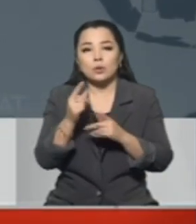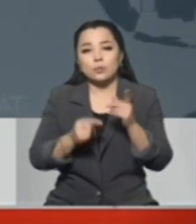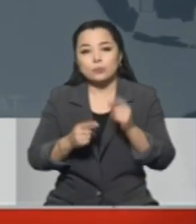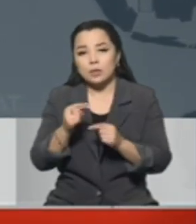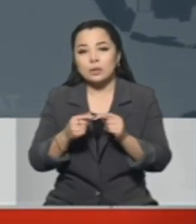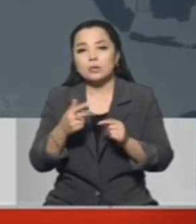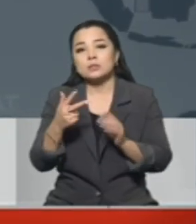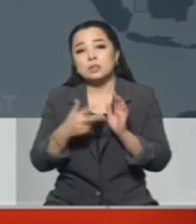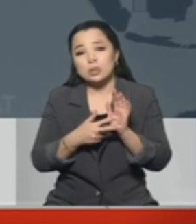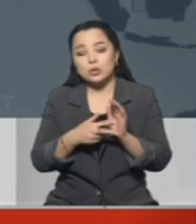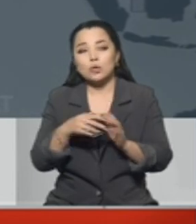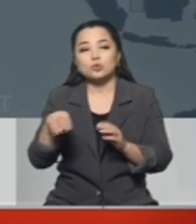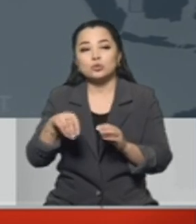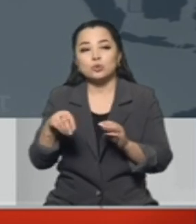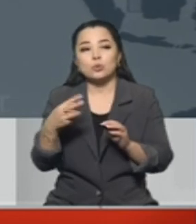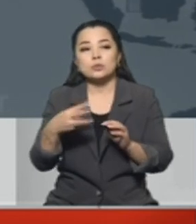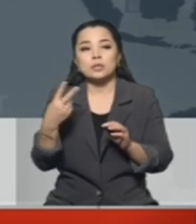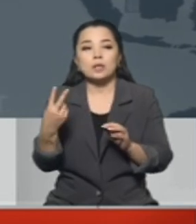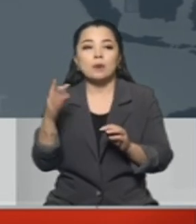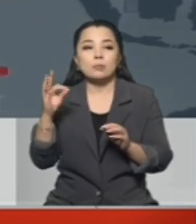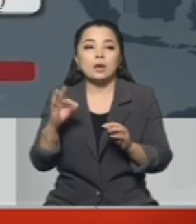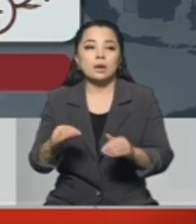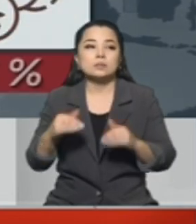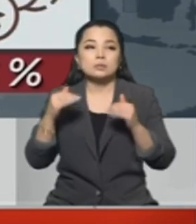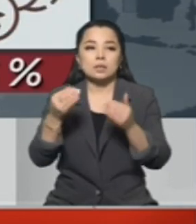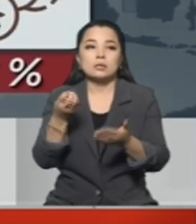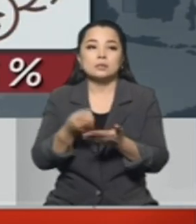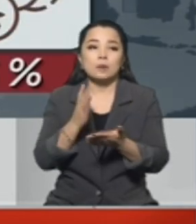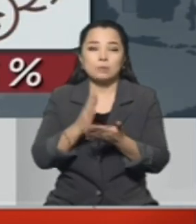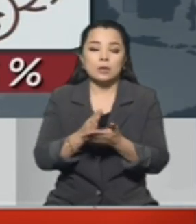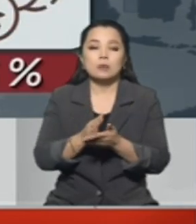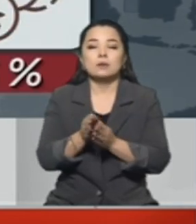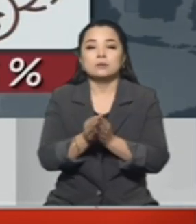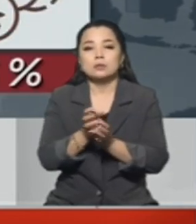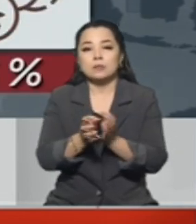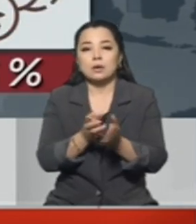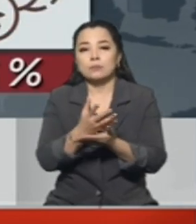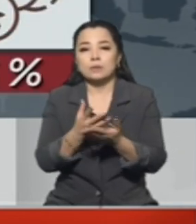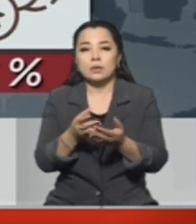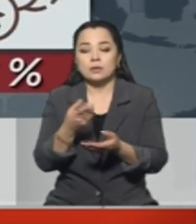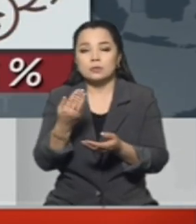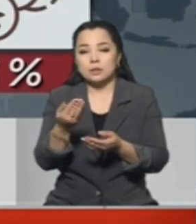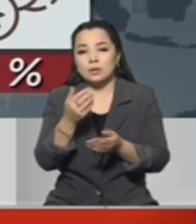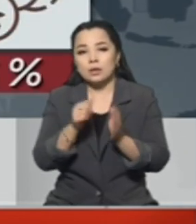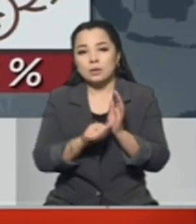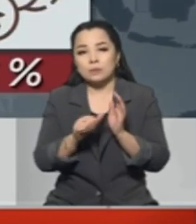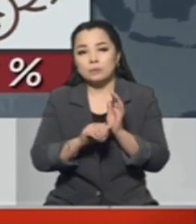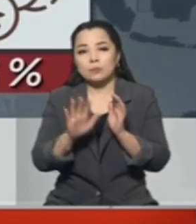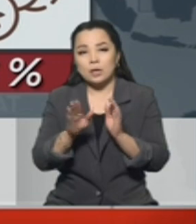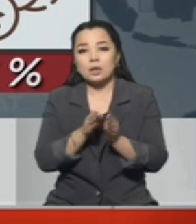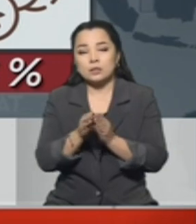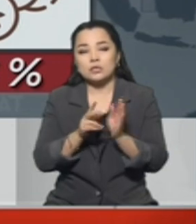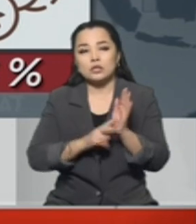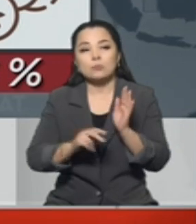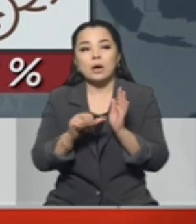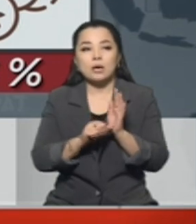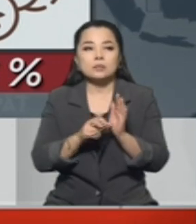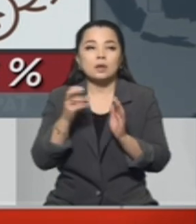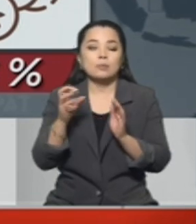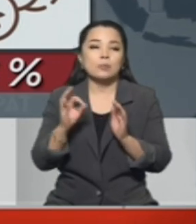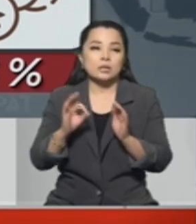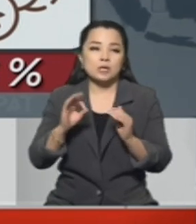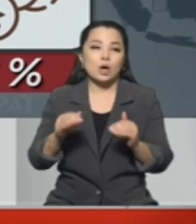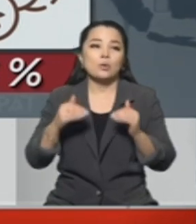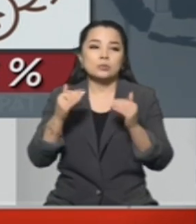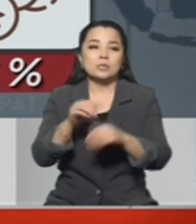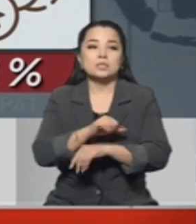өнімдері 8, тұз 32%-ға дейін қымбаттады. Ал қызанақ 65, қияр 76%-ға өсті.